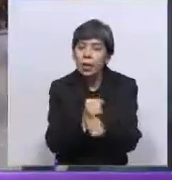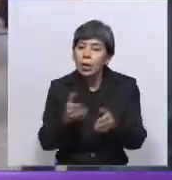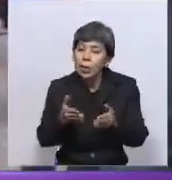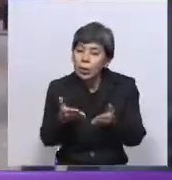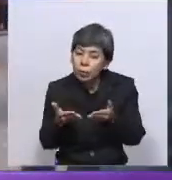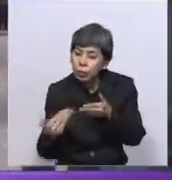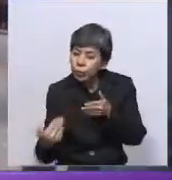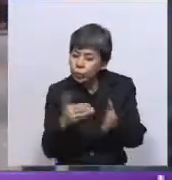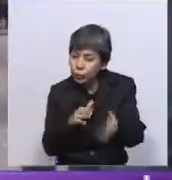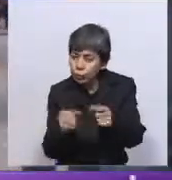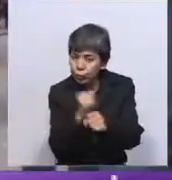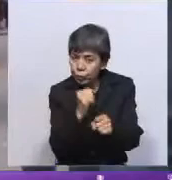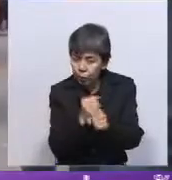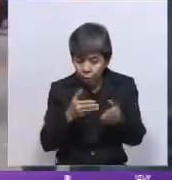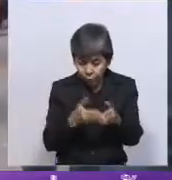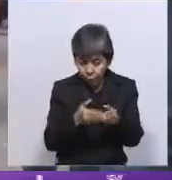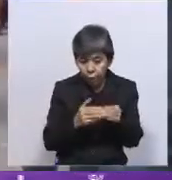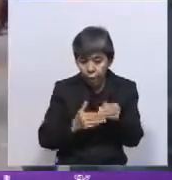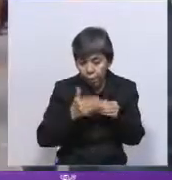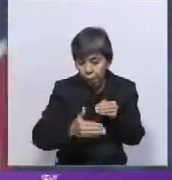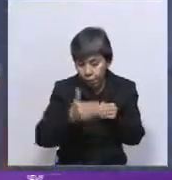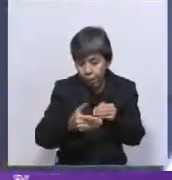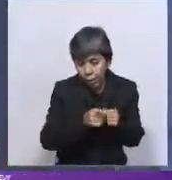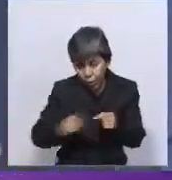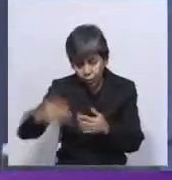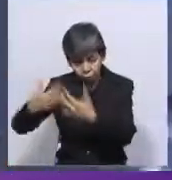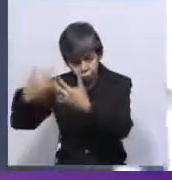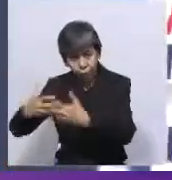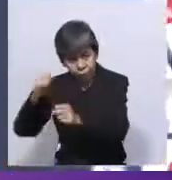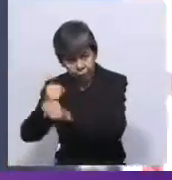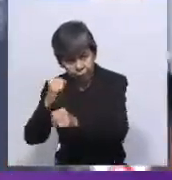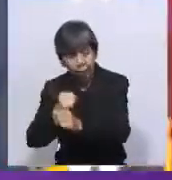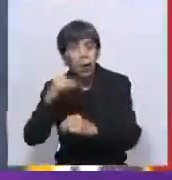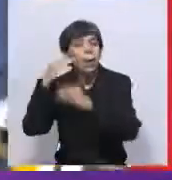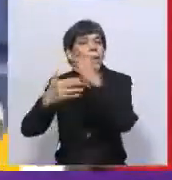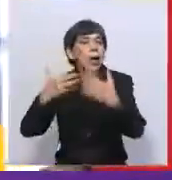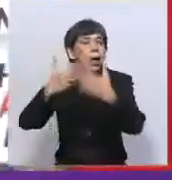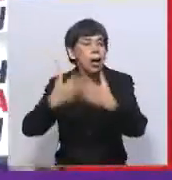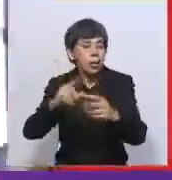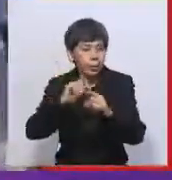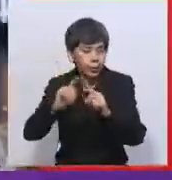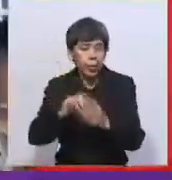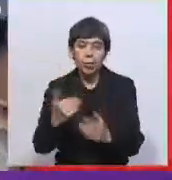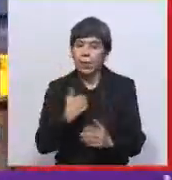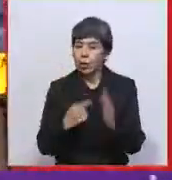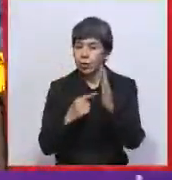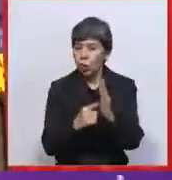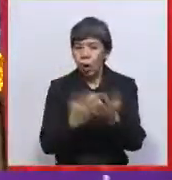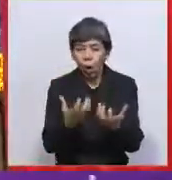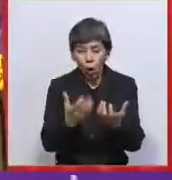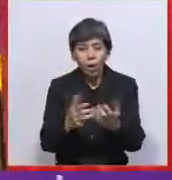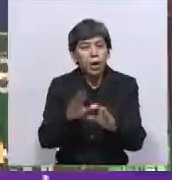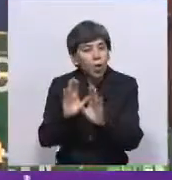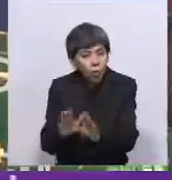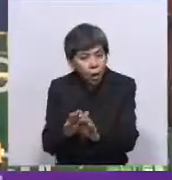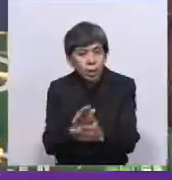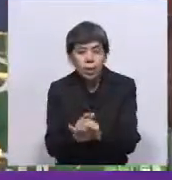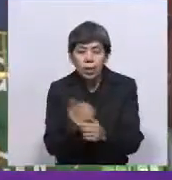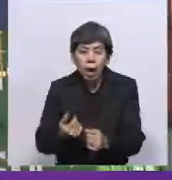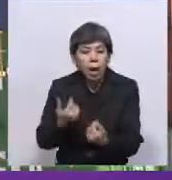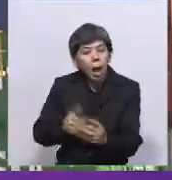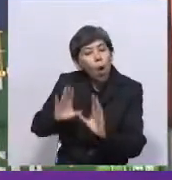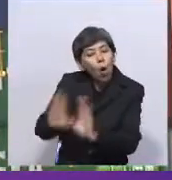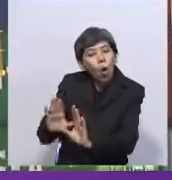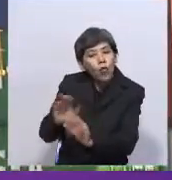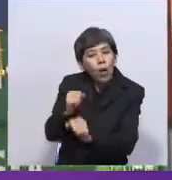มนาคมเชื่อมโยงระหว่างท่าเรือและแหล่งผลิตการพัฒนาอุตสาหกรรมหลังท่าอาทิคลังสินค้าลานพักสินค้